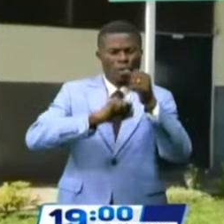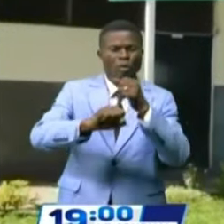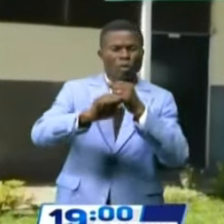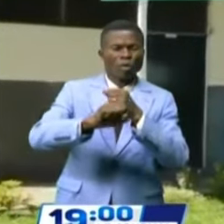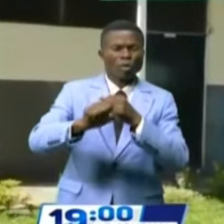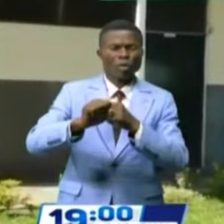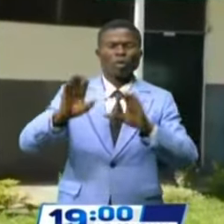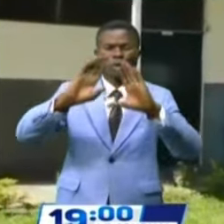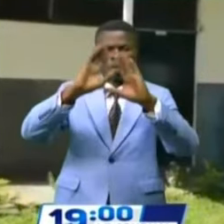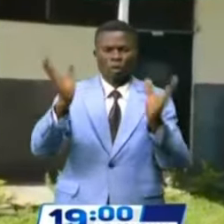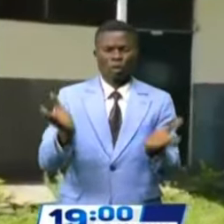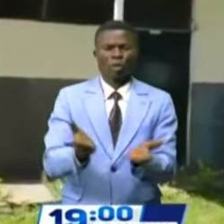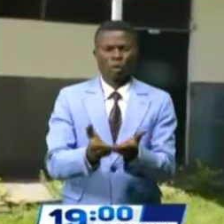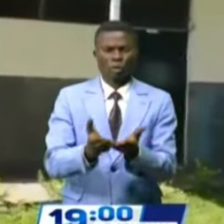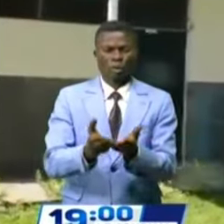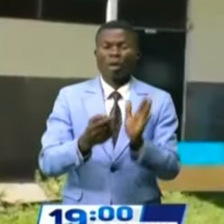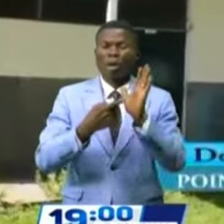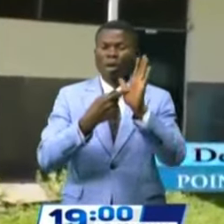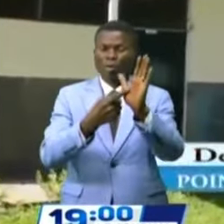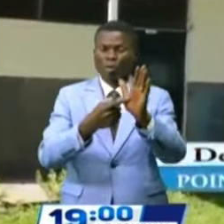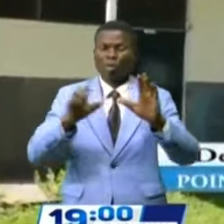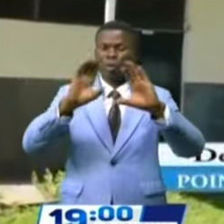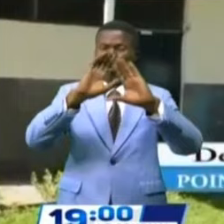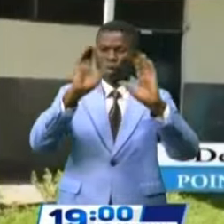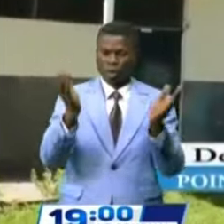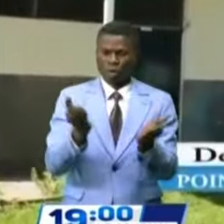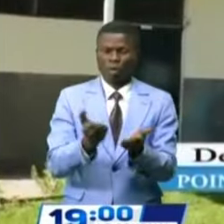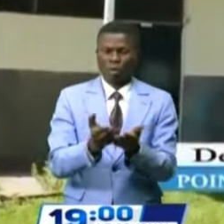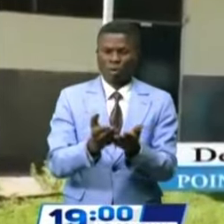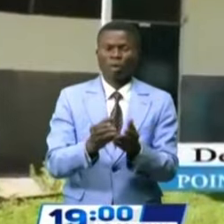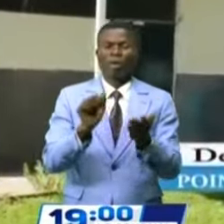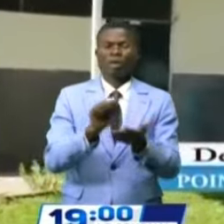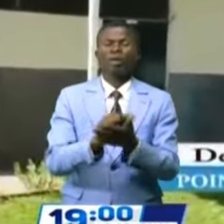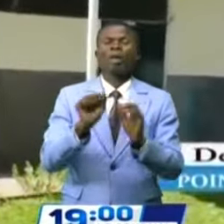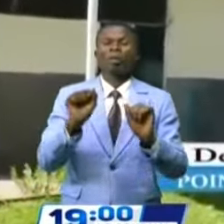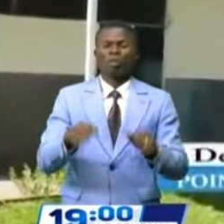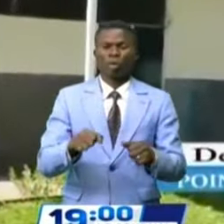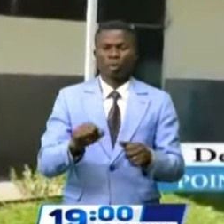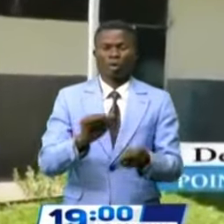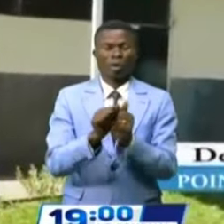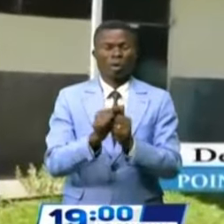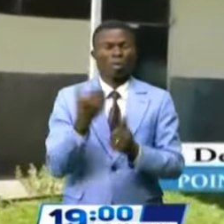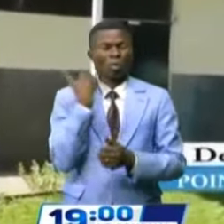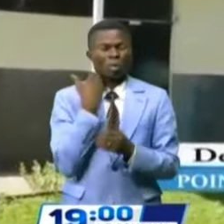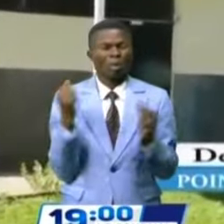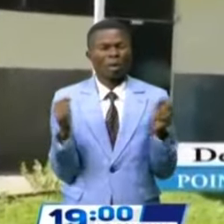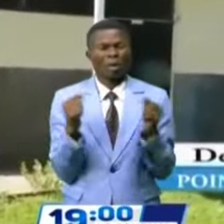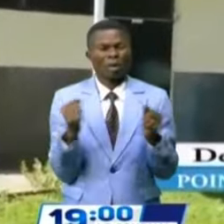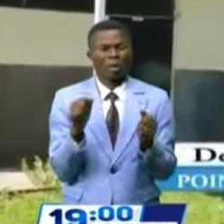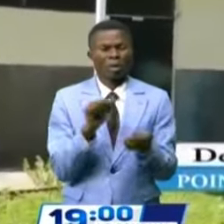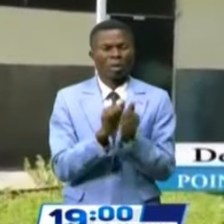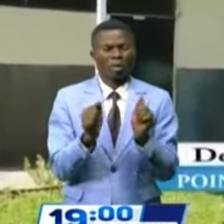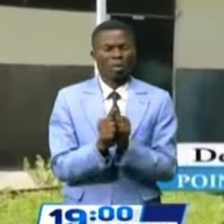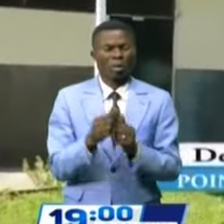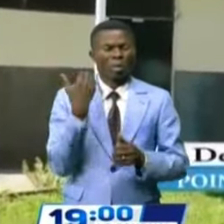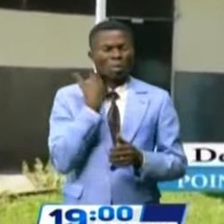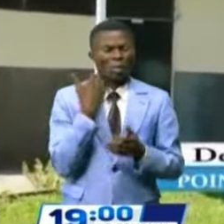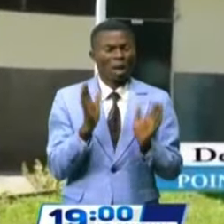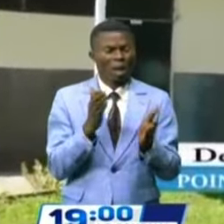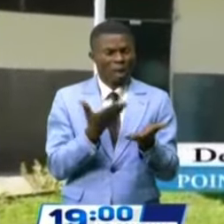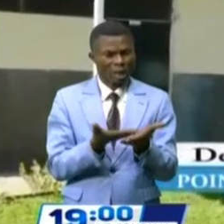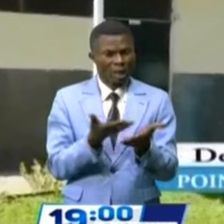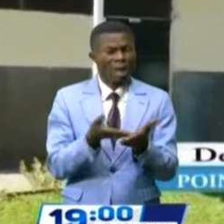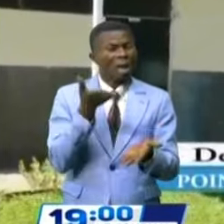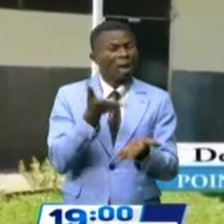la communauté, leur faire voir que c'est possible en cas de fièvre, en cas de suspect palu, ils